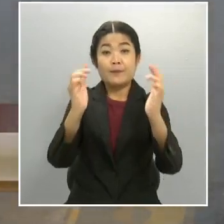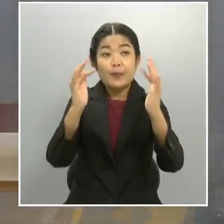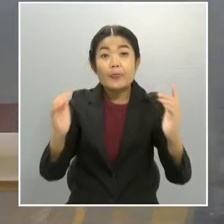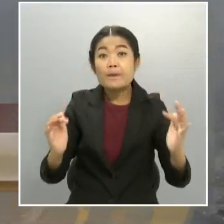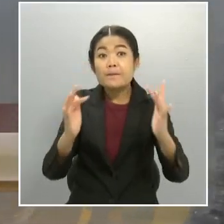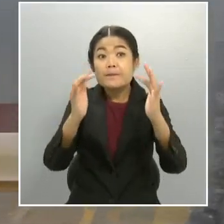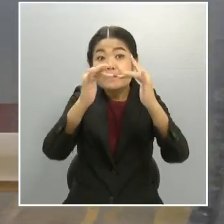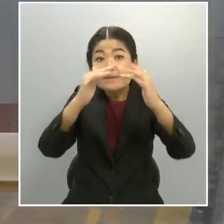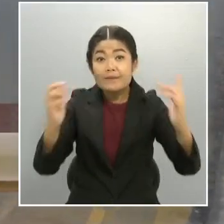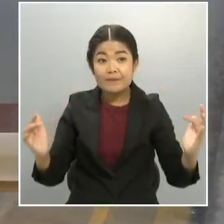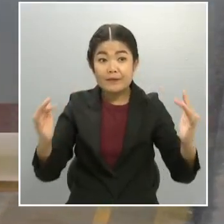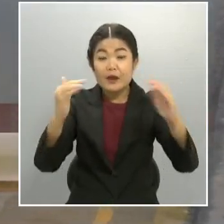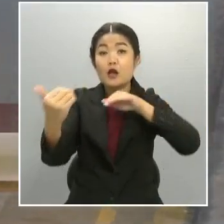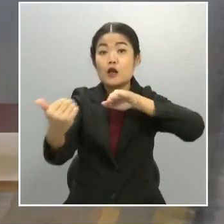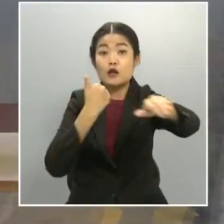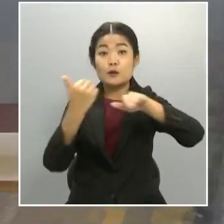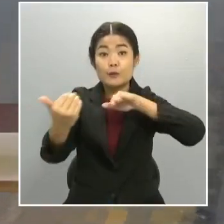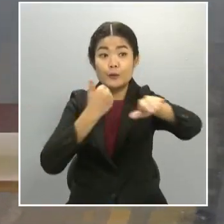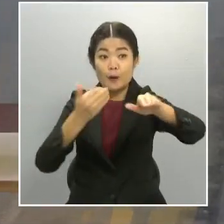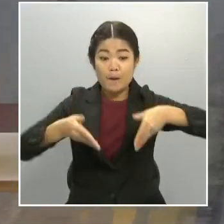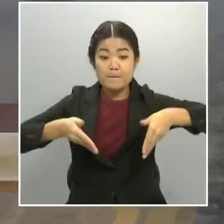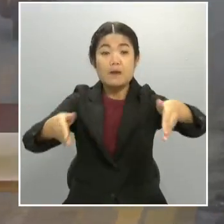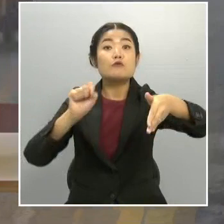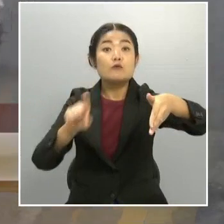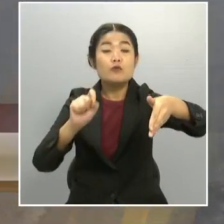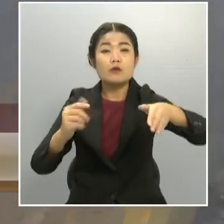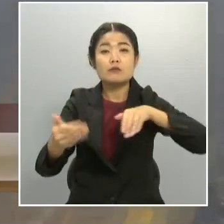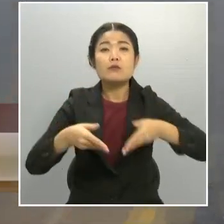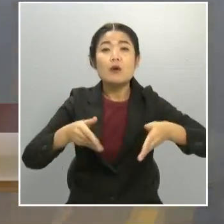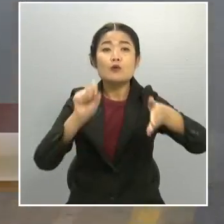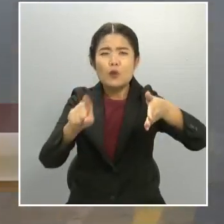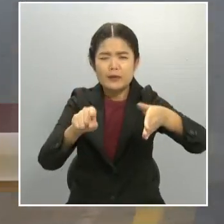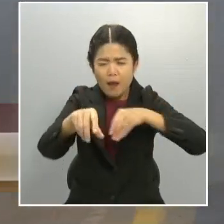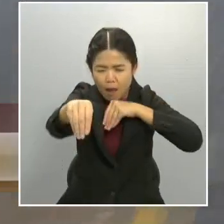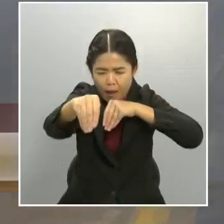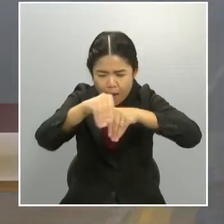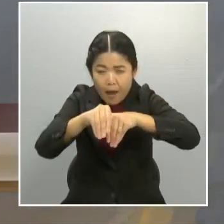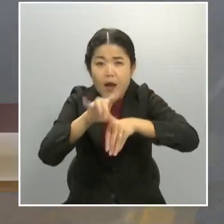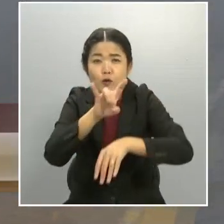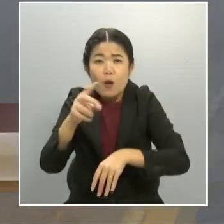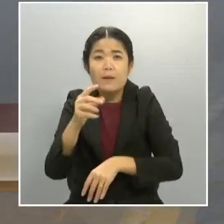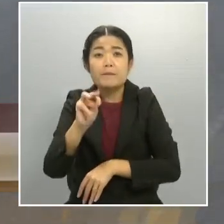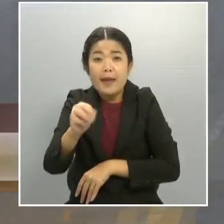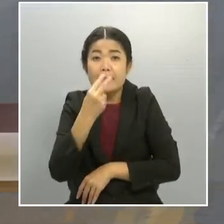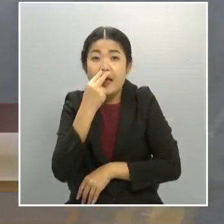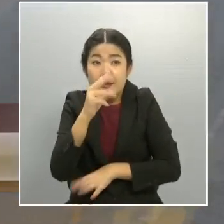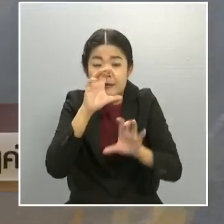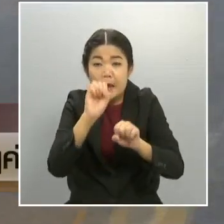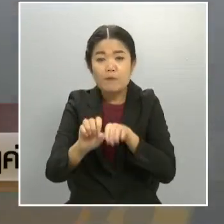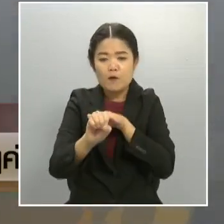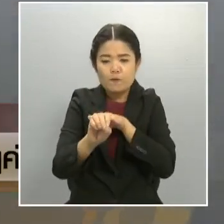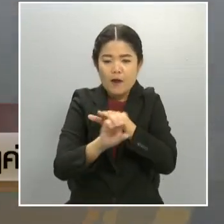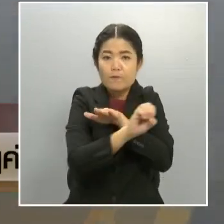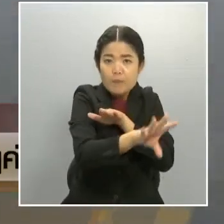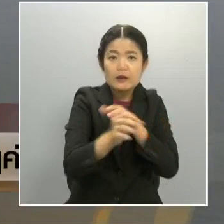ไปปกรุงถนล์ Motorwayทำให้ระยะงานมองเห็นเหลือเพีง 100 เมตรรสทใช้เส้ทาง กตองเปิดไฟตากหรอก